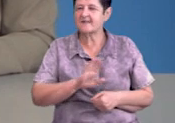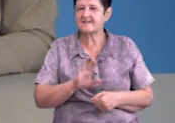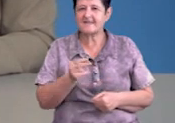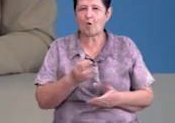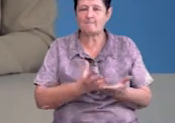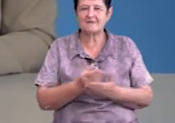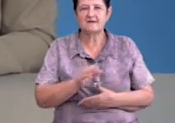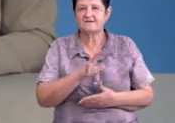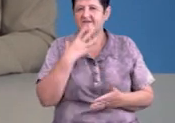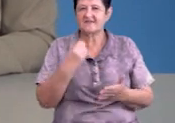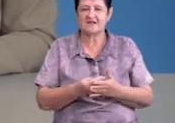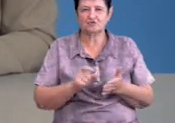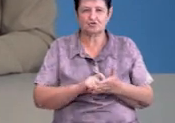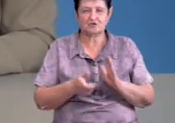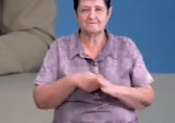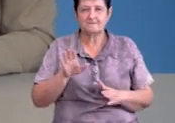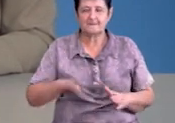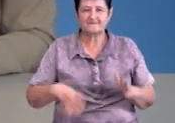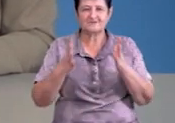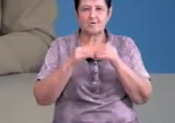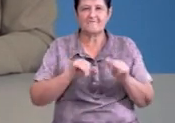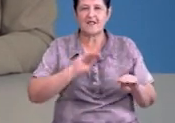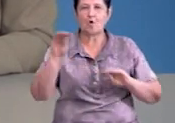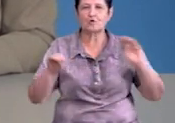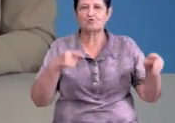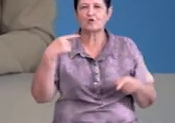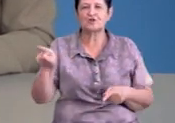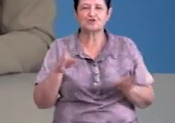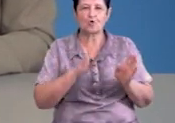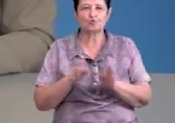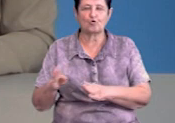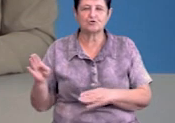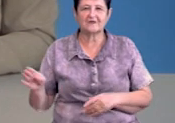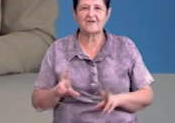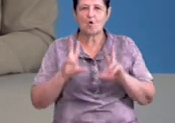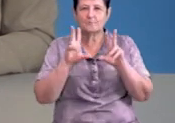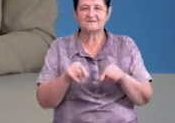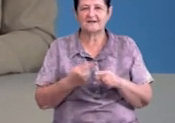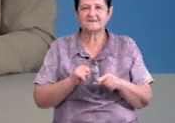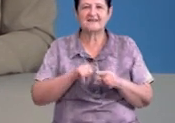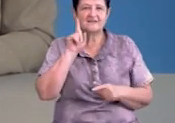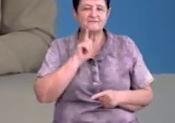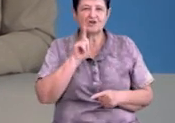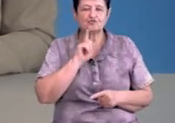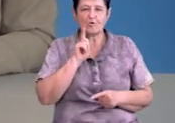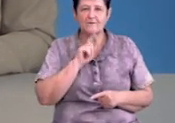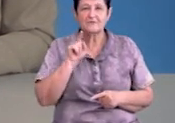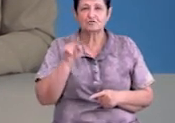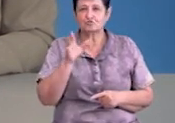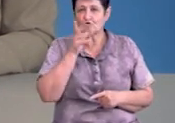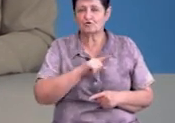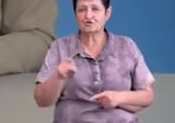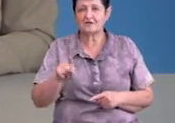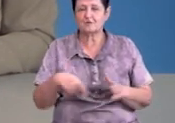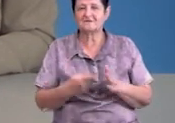ані власного житла. Після обвалу їх розселили до інших гуртожитків. Обіцяли, що це тимчасово. З того часу міська рада